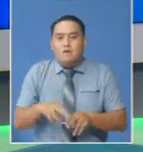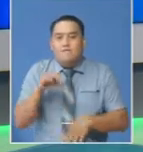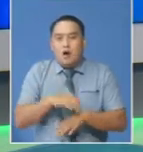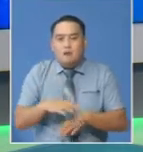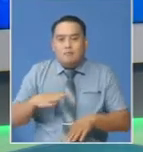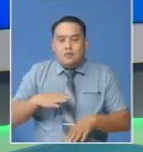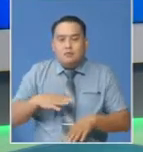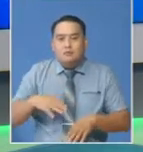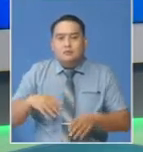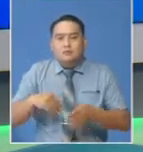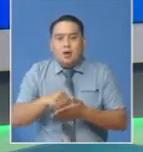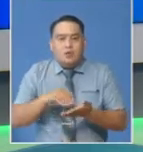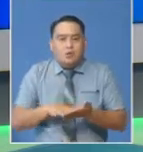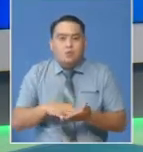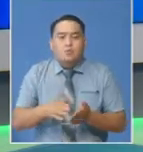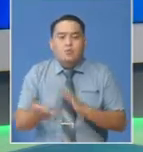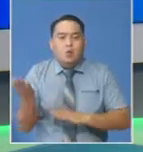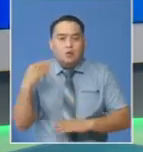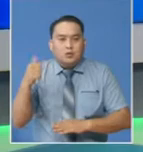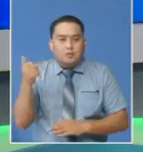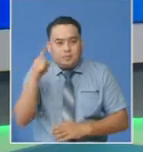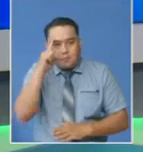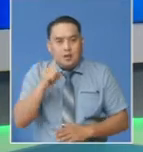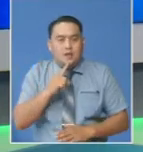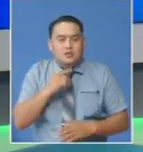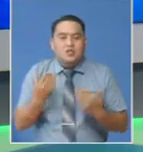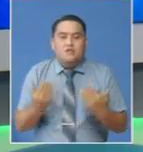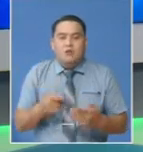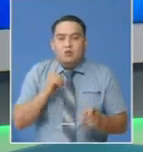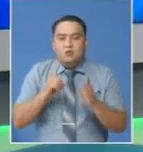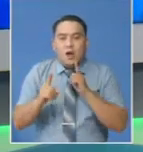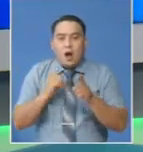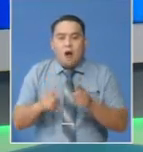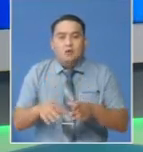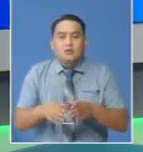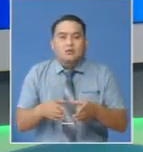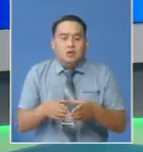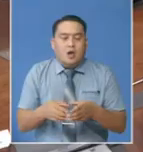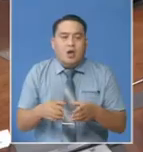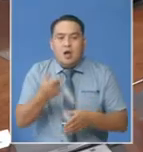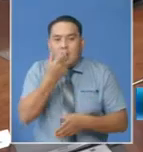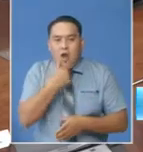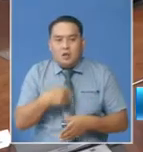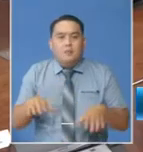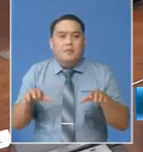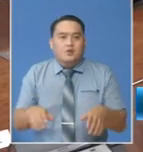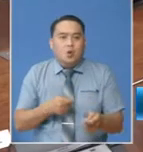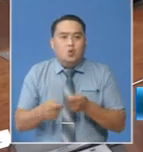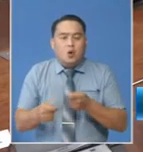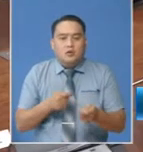был зарегистрирован еще в прошлом месяце. Об этом стало известно сегодня на заседании членов Совета по этике под